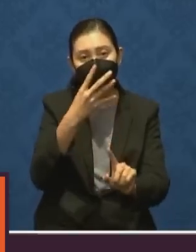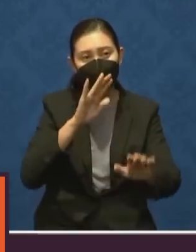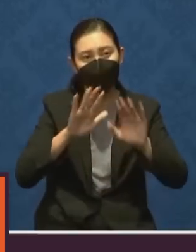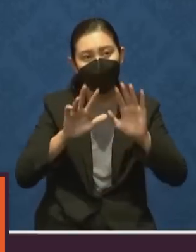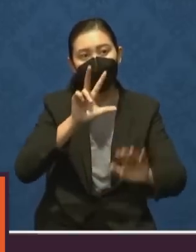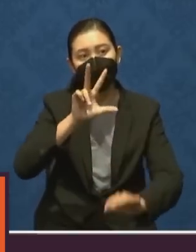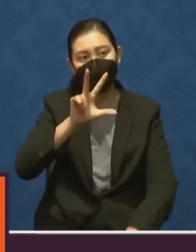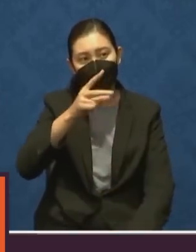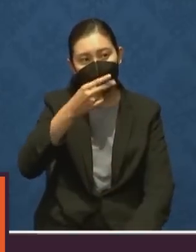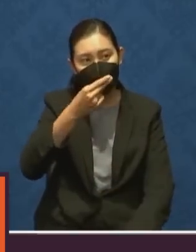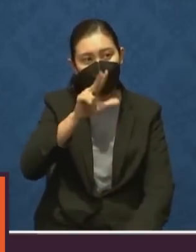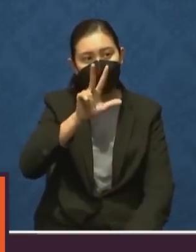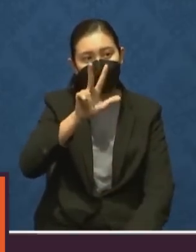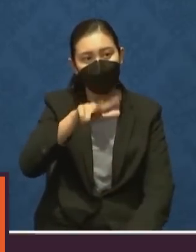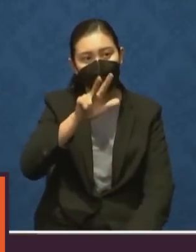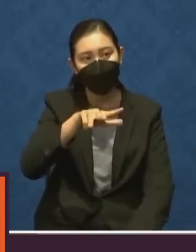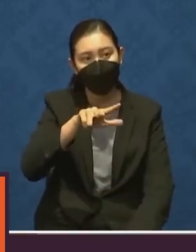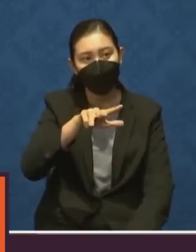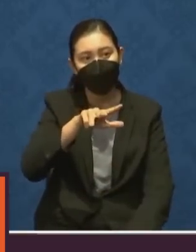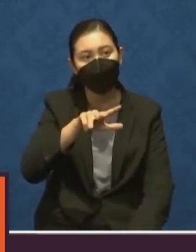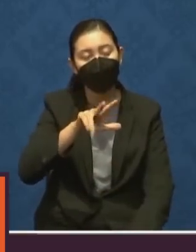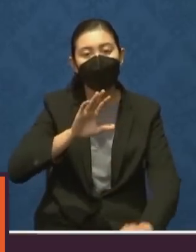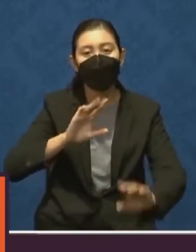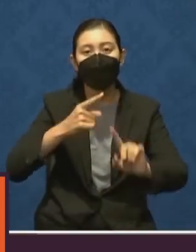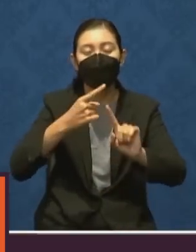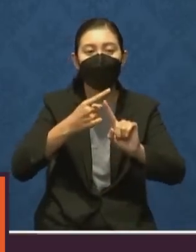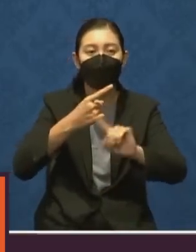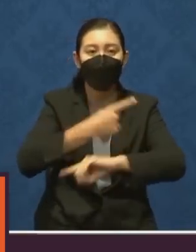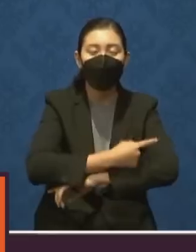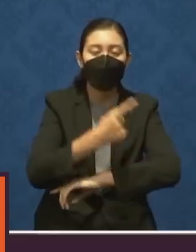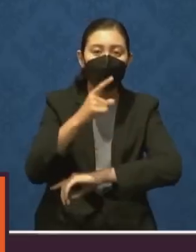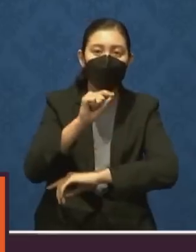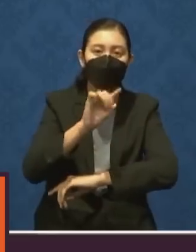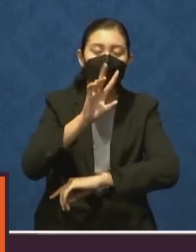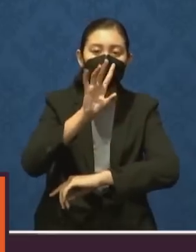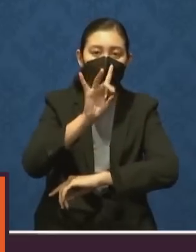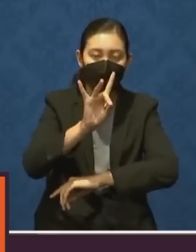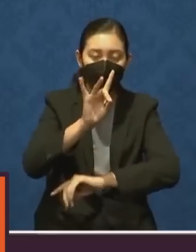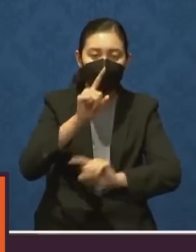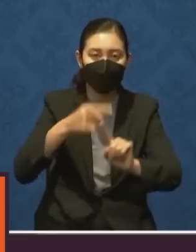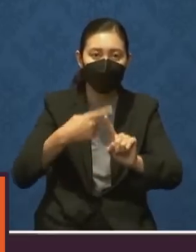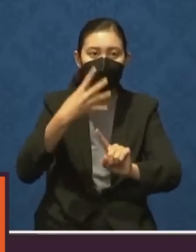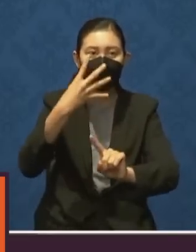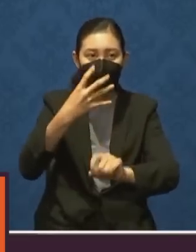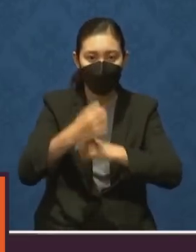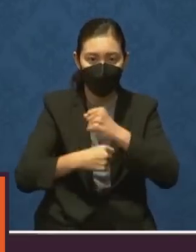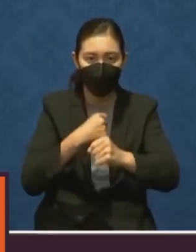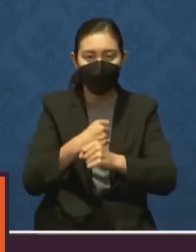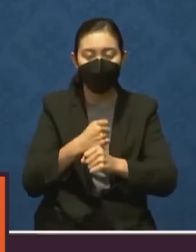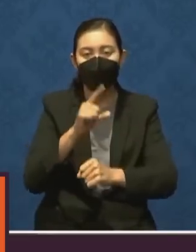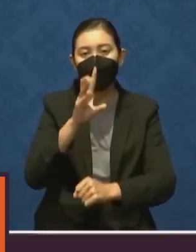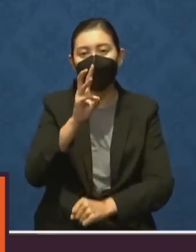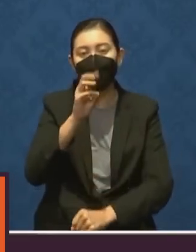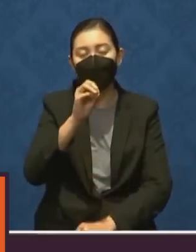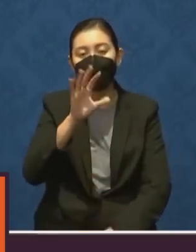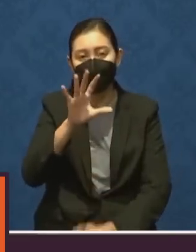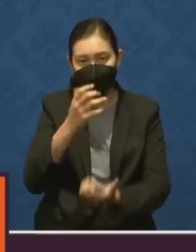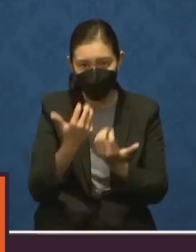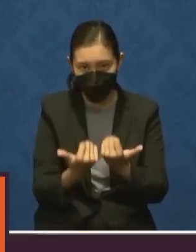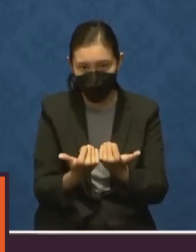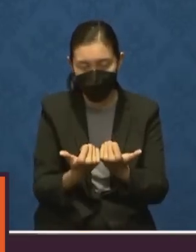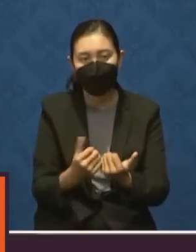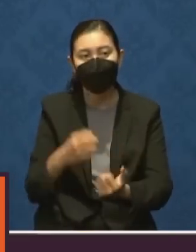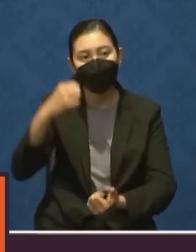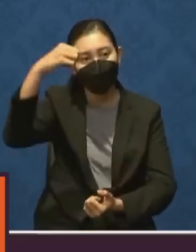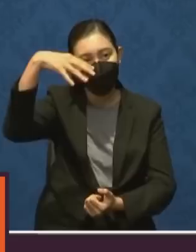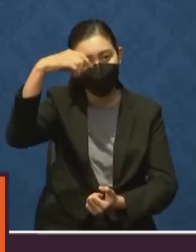000 MW วท 28 เมษายน 14.30 นาทีแต่วประเทศไยมีกำลงการผลิ